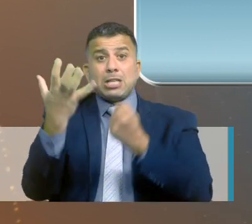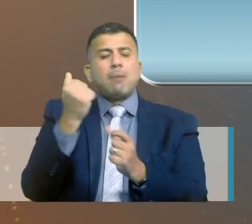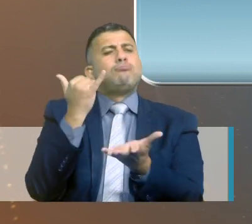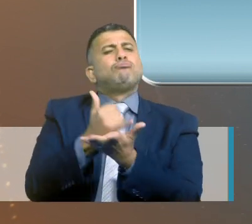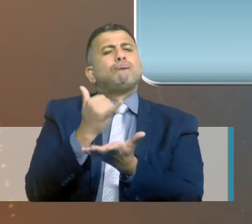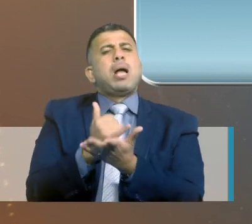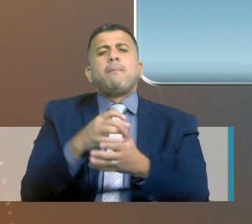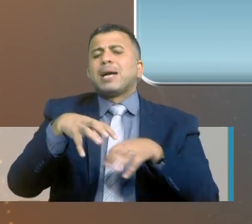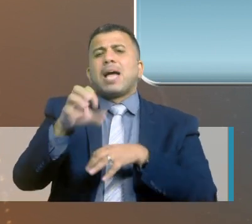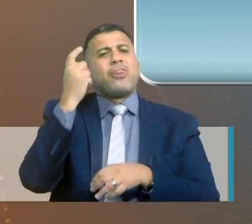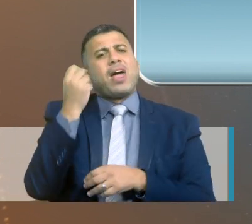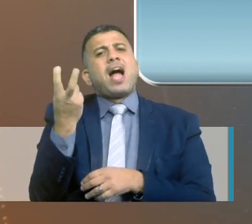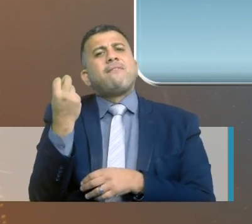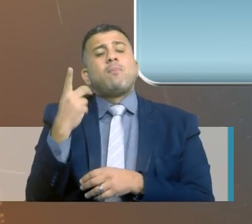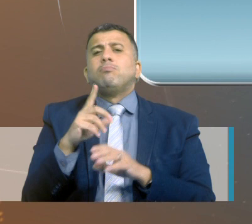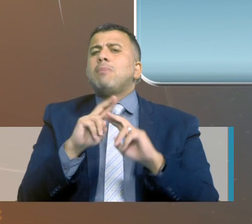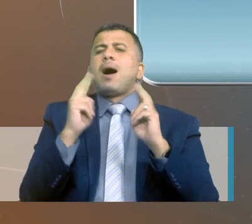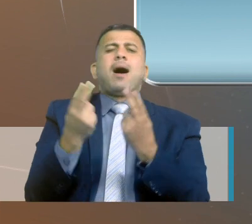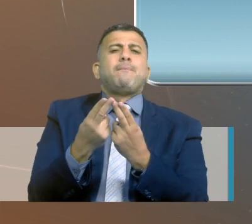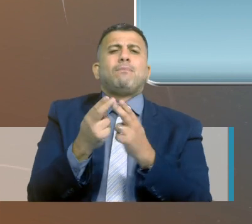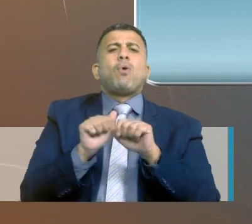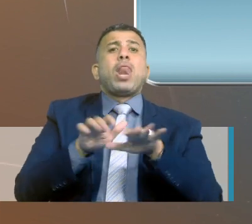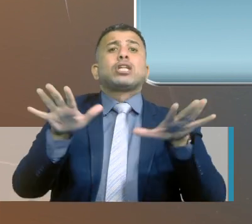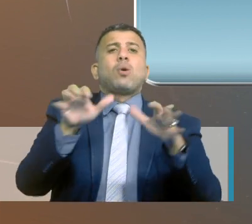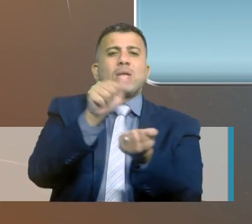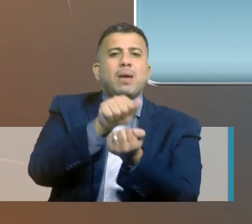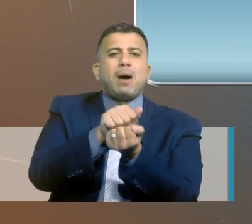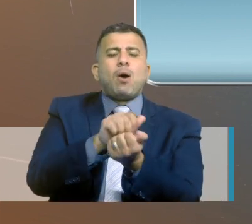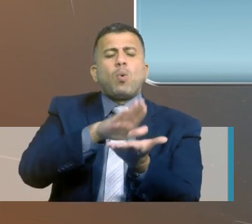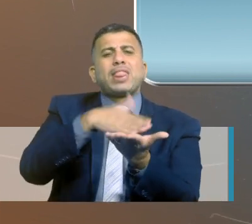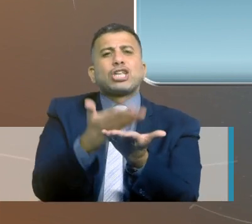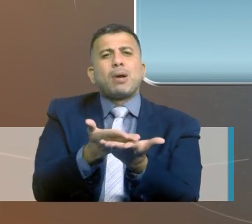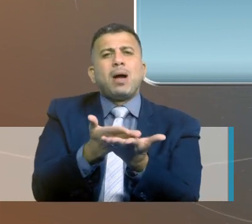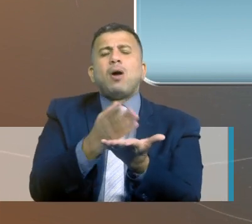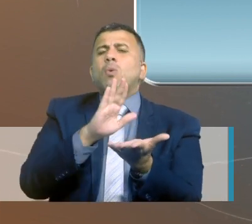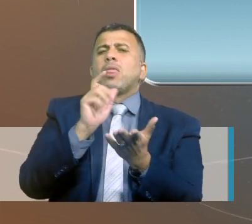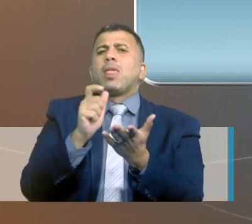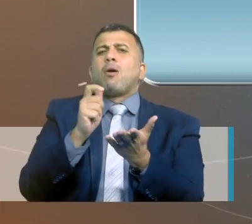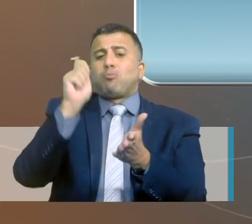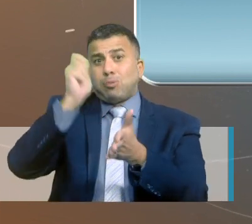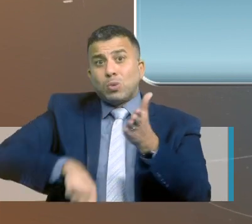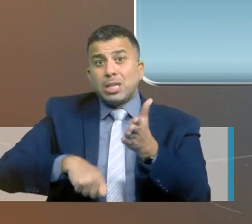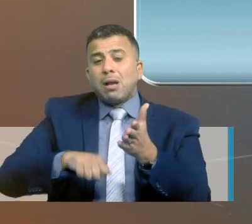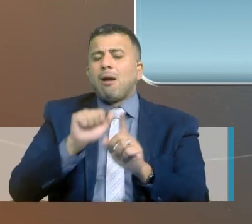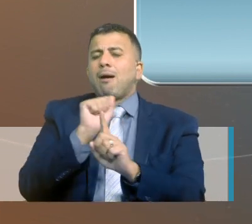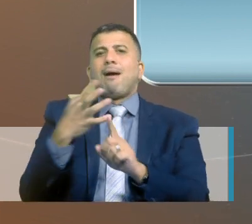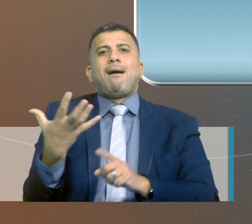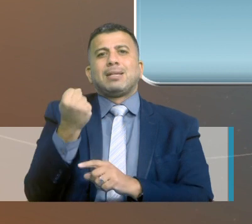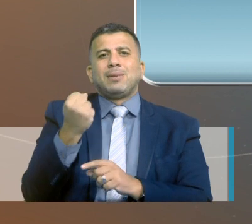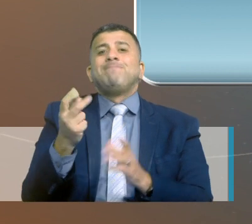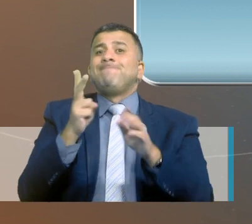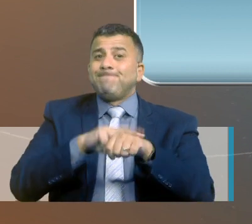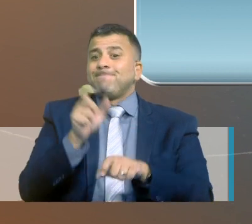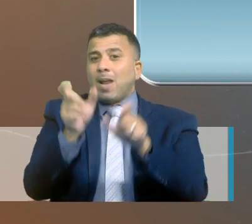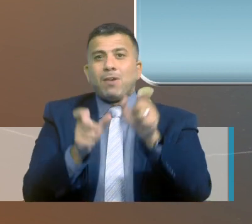لاستقطاب المعنيين بقطاع الثقافه بوجه عام ونشر والطباعه والترجمه والتوثيق بوجه خاص الى جانب